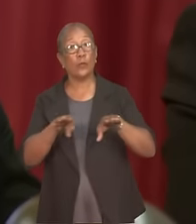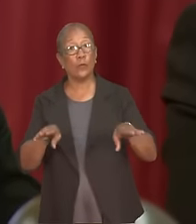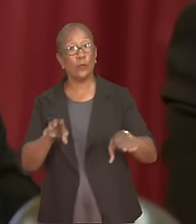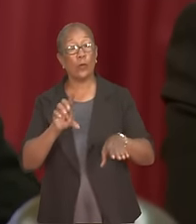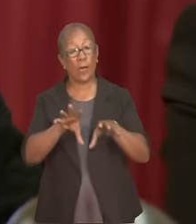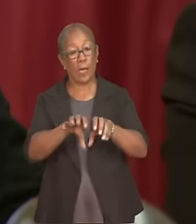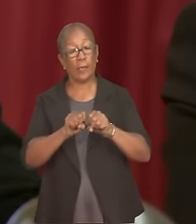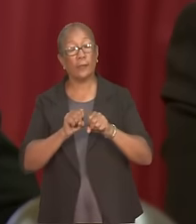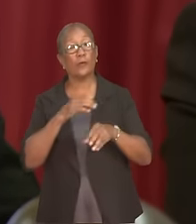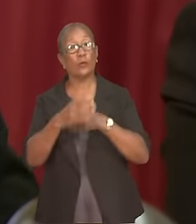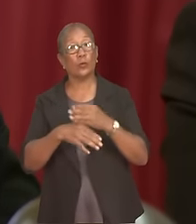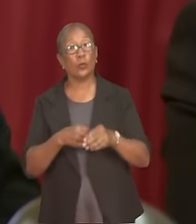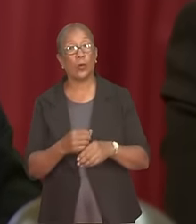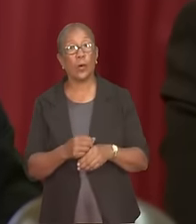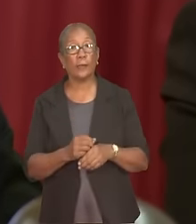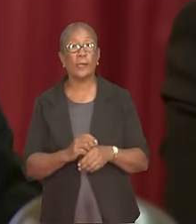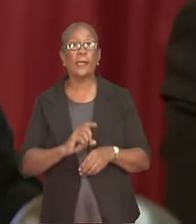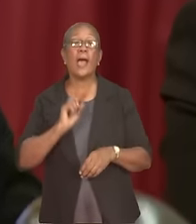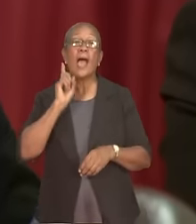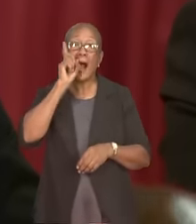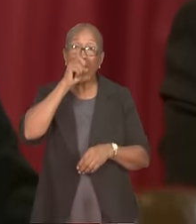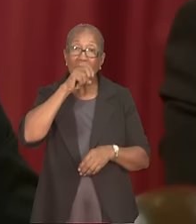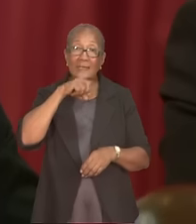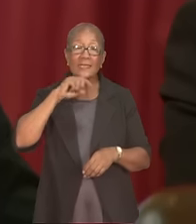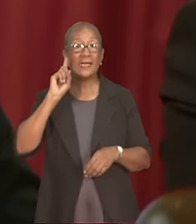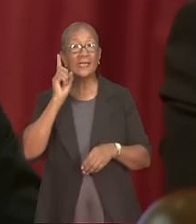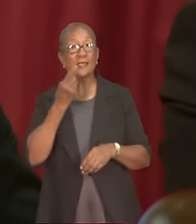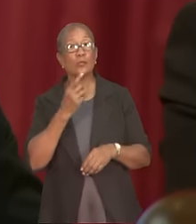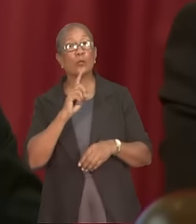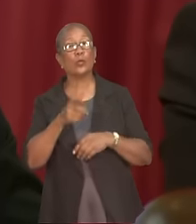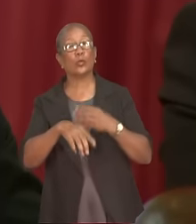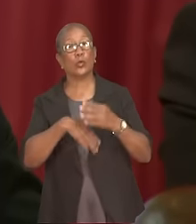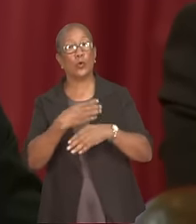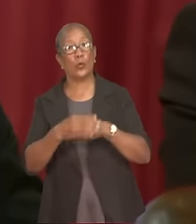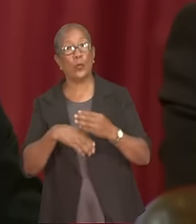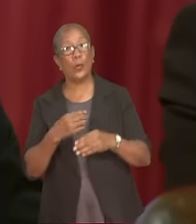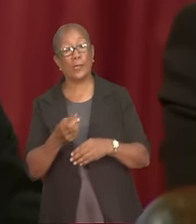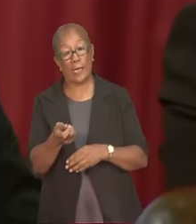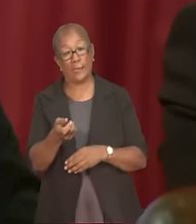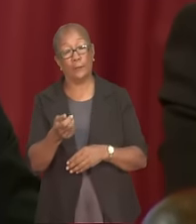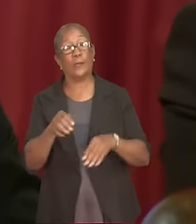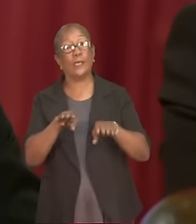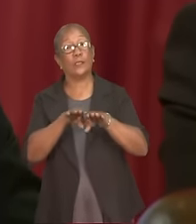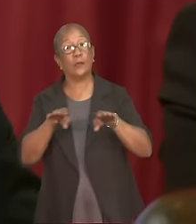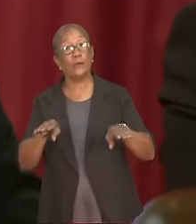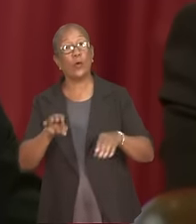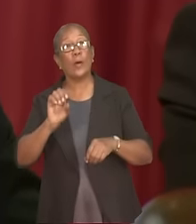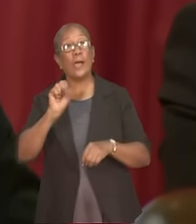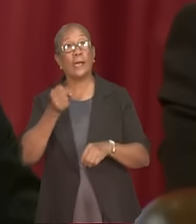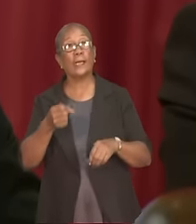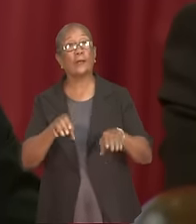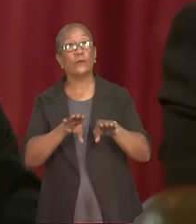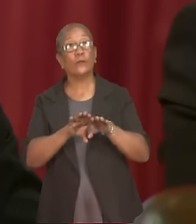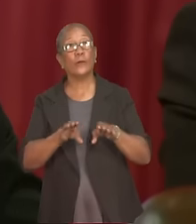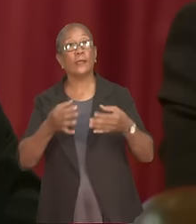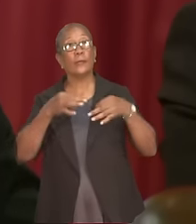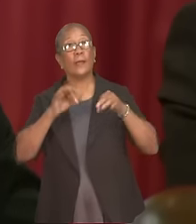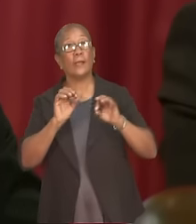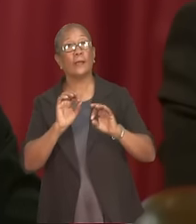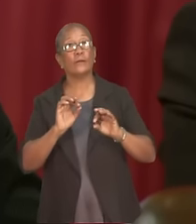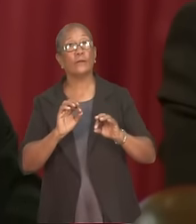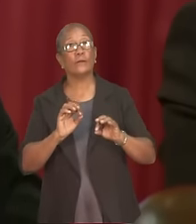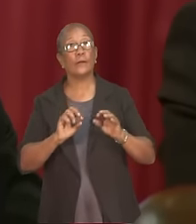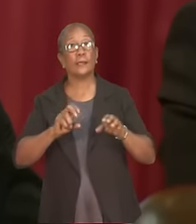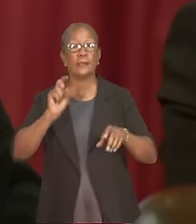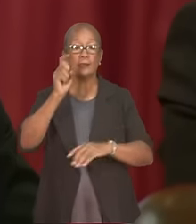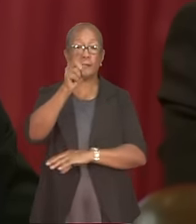worden. Indien er iets moet gebeuren aan het prijsniveau, zal dat op basis van het beleid van staatsolie moeten